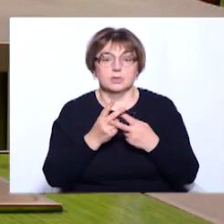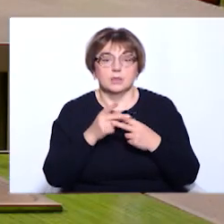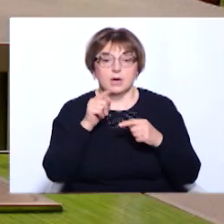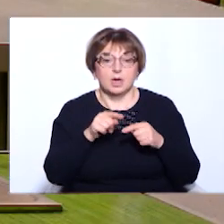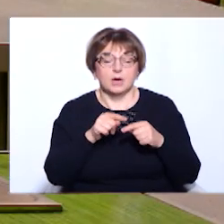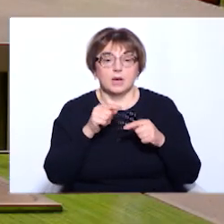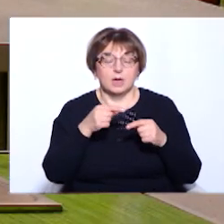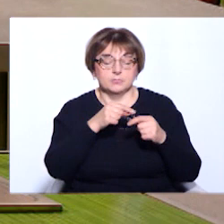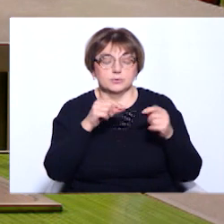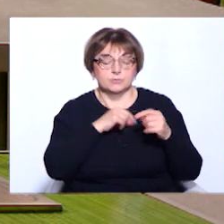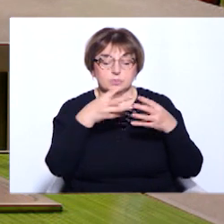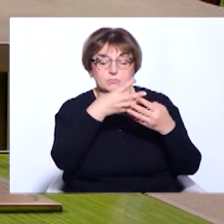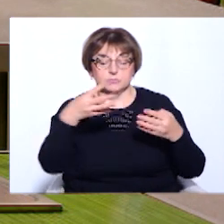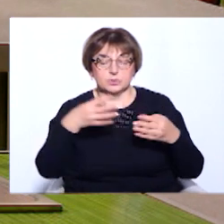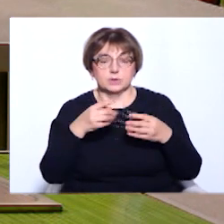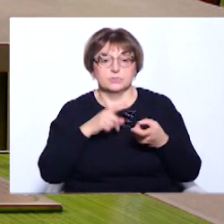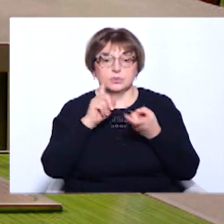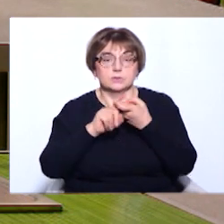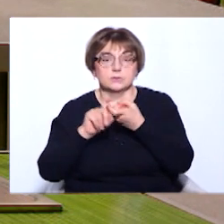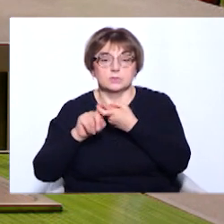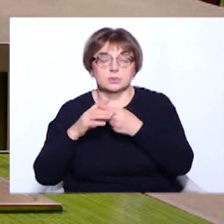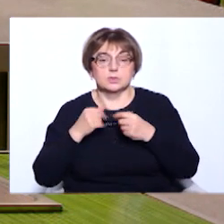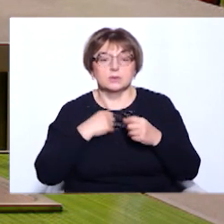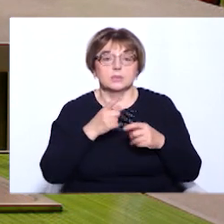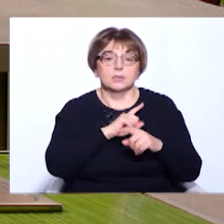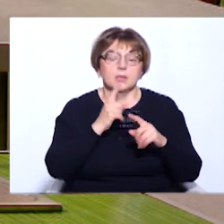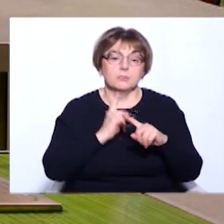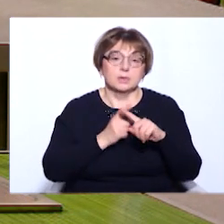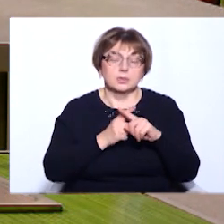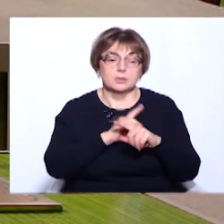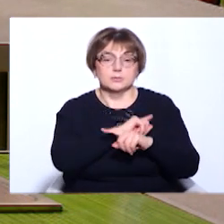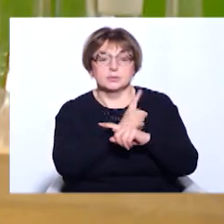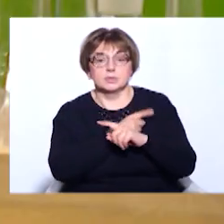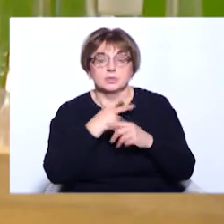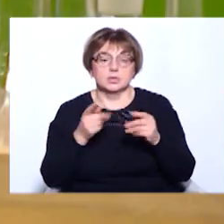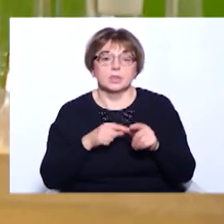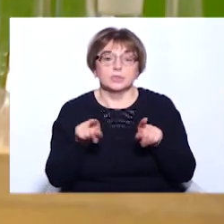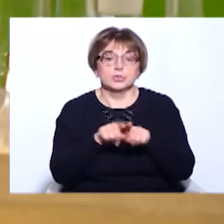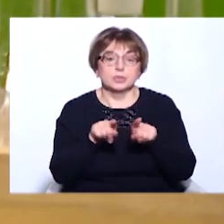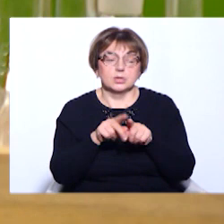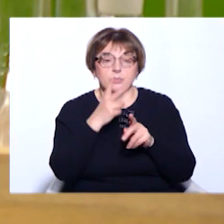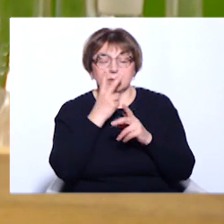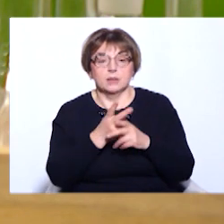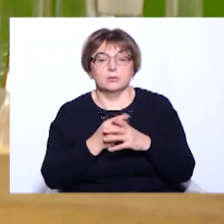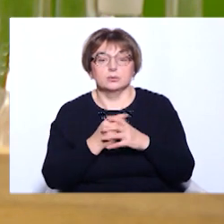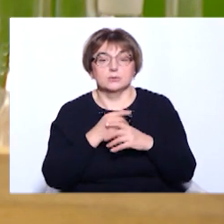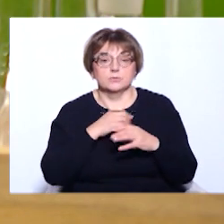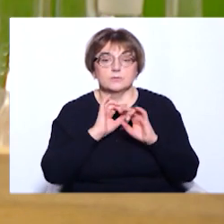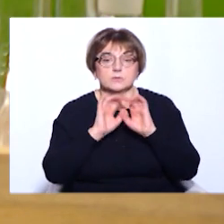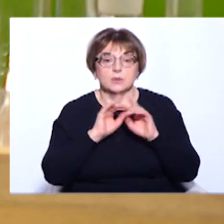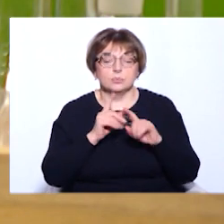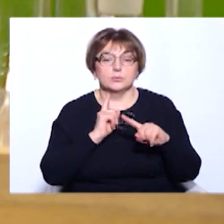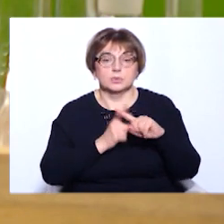ამ მწკრივში შემავალი მეტალების სიძლიერე და შედარება გავაკეთოთ მათ შორის. დიახ, ჩვენ საუბრობთ მეტალებზე